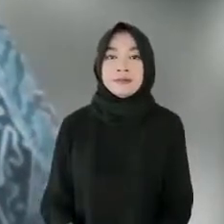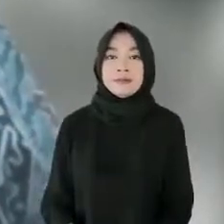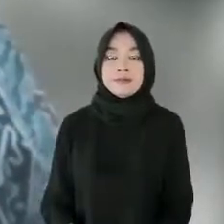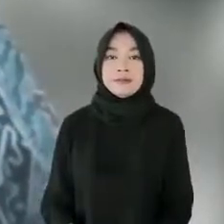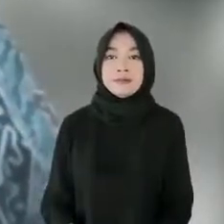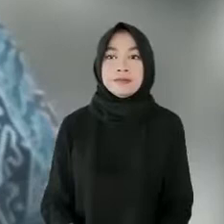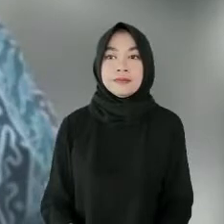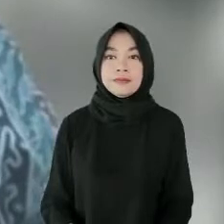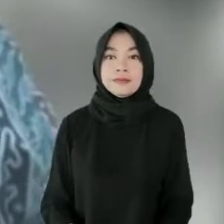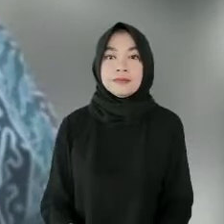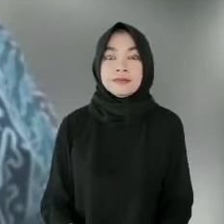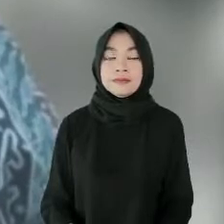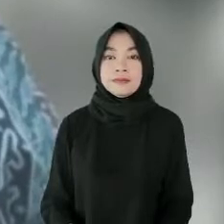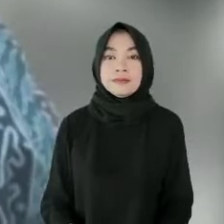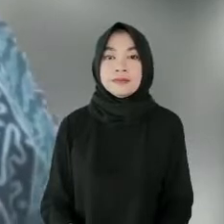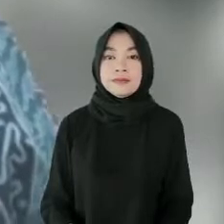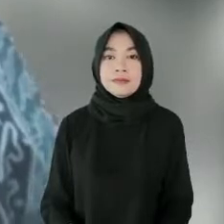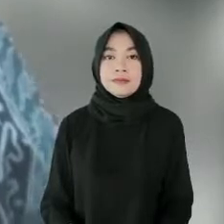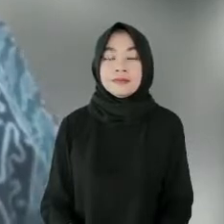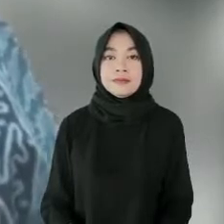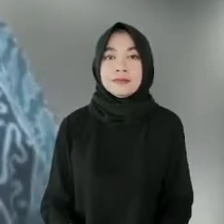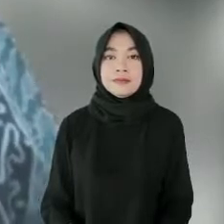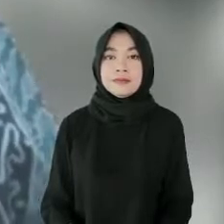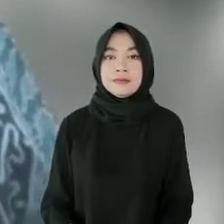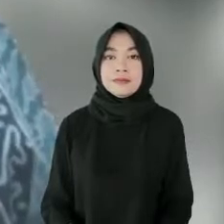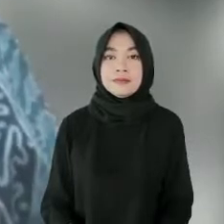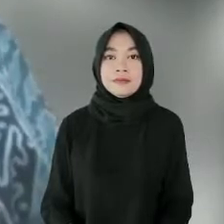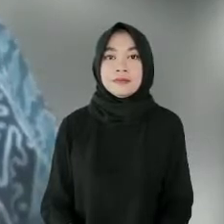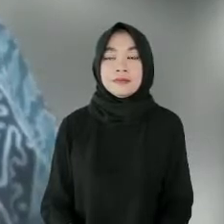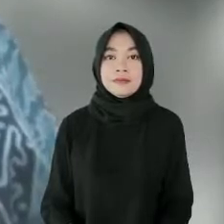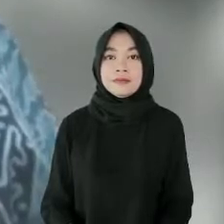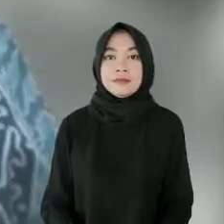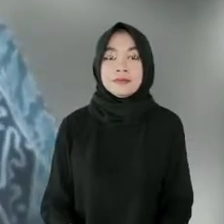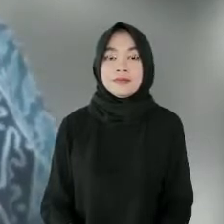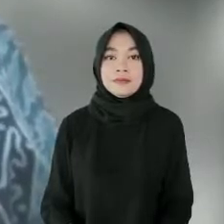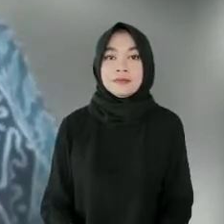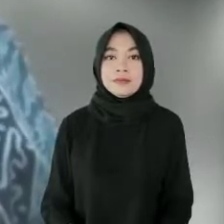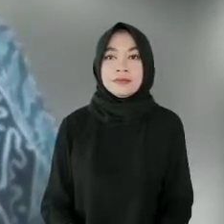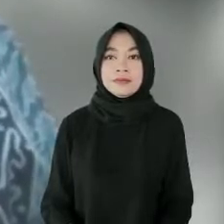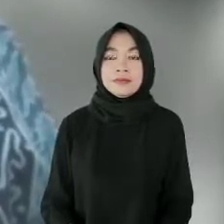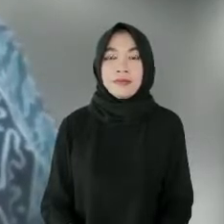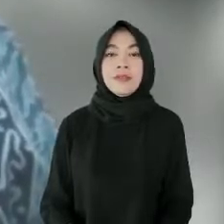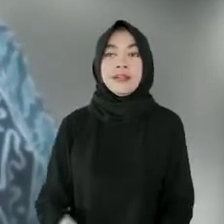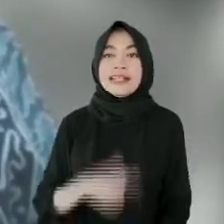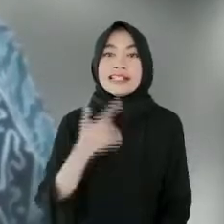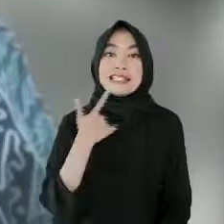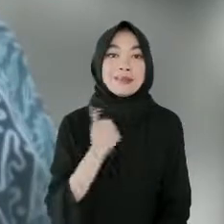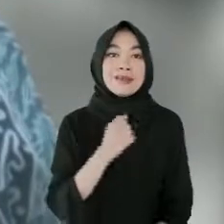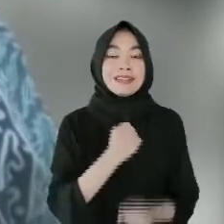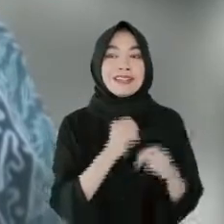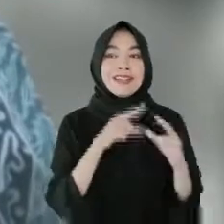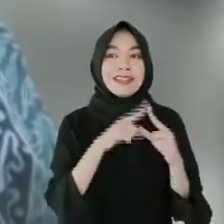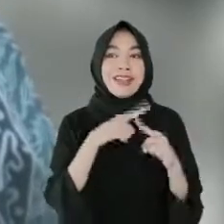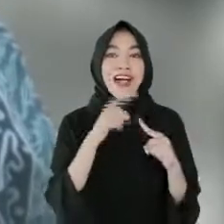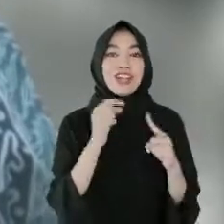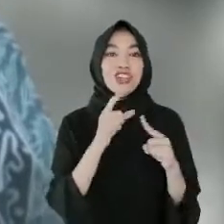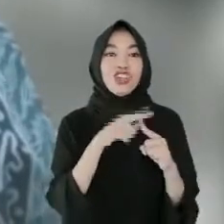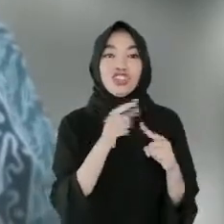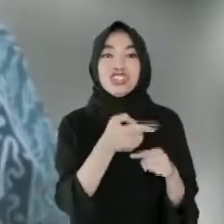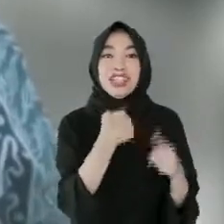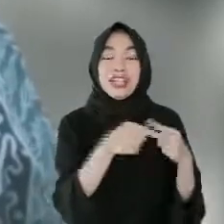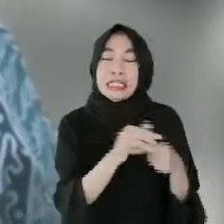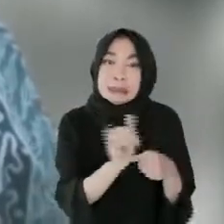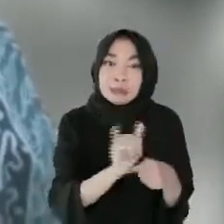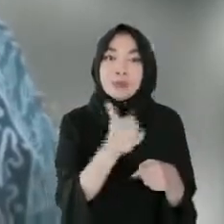sampaikan Ledakkan tadi kita hampir eh Hai tidak ada hari atau tidak ada rapat dalam